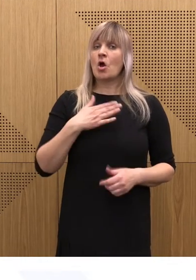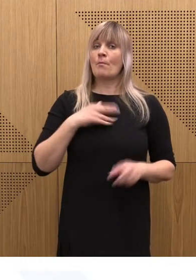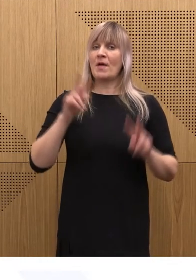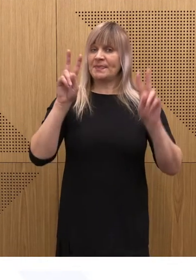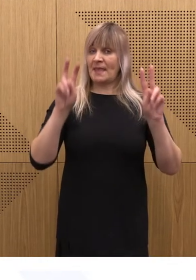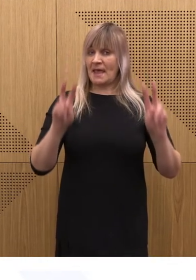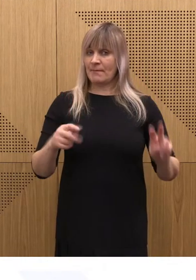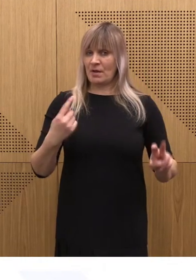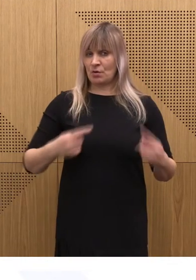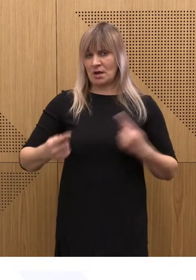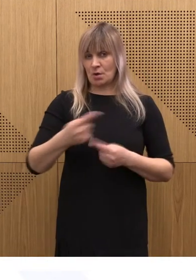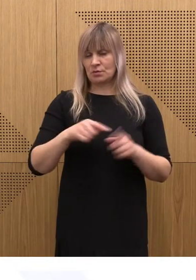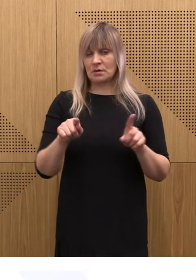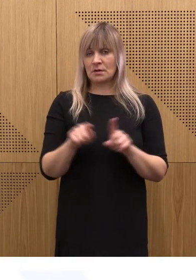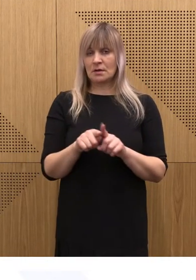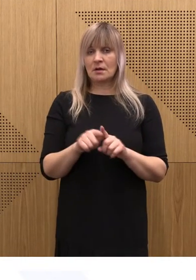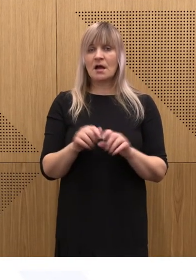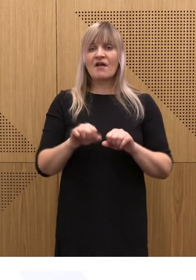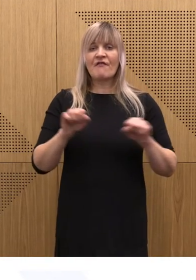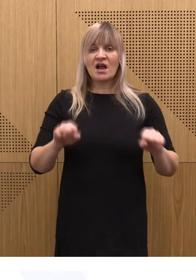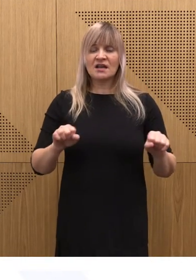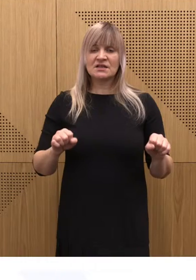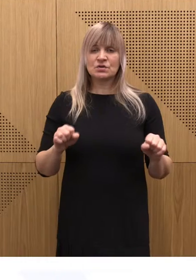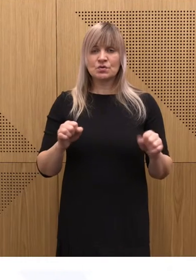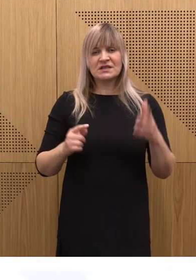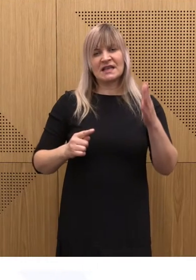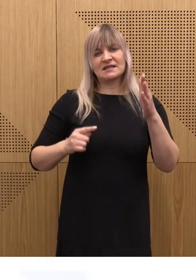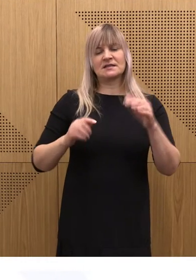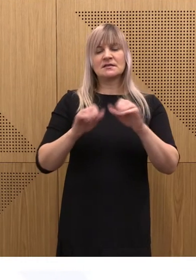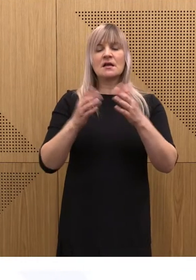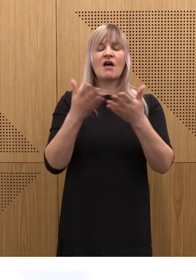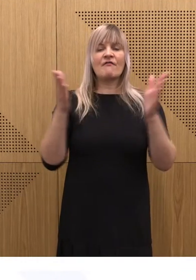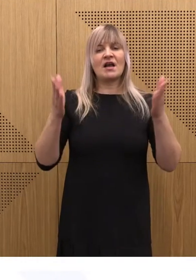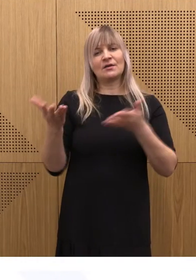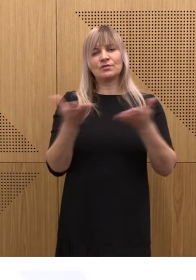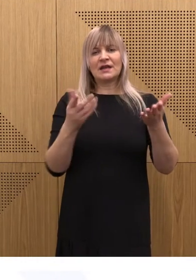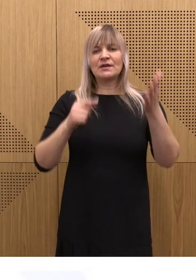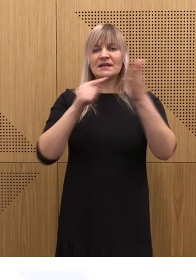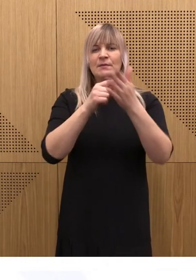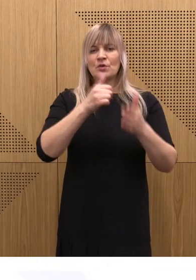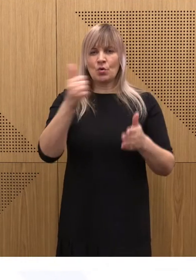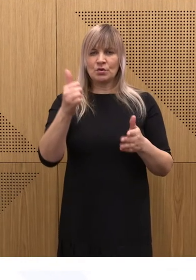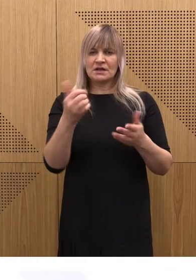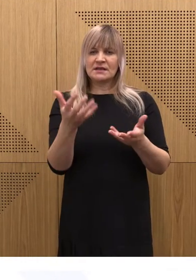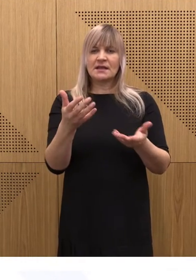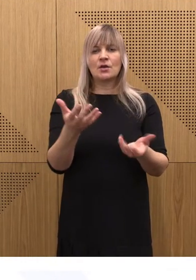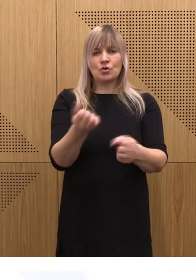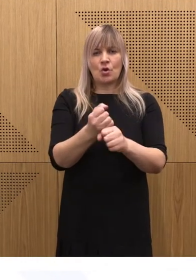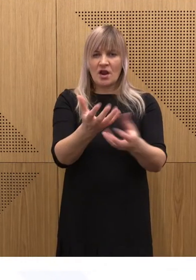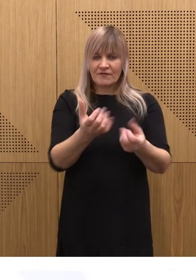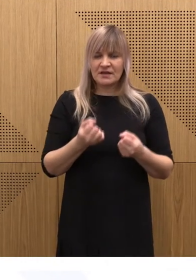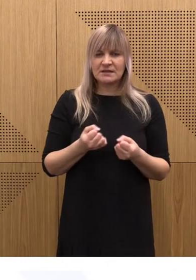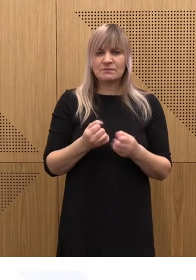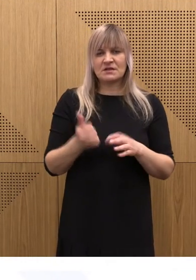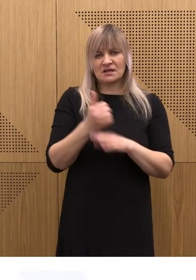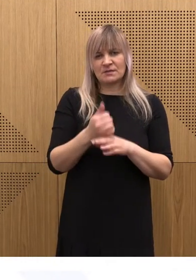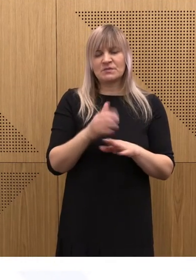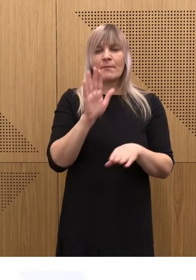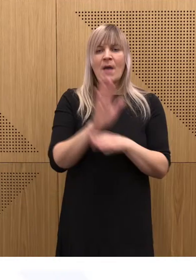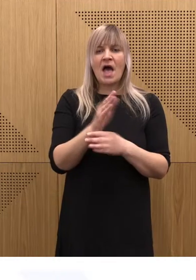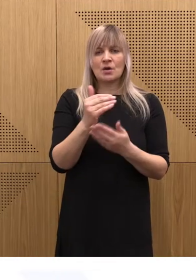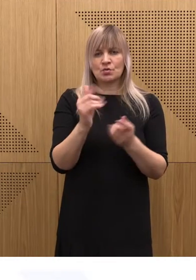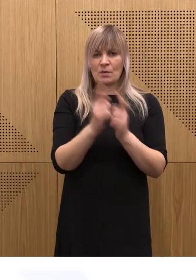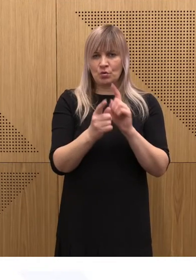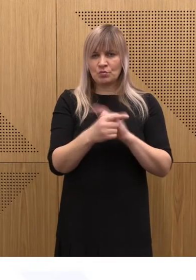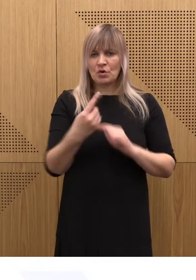ka, et valitsus täiendas täna avaliku teenistuse tippjuhtide värbamise, valiku ja asendamise puudutavat määrust ja selle